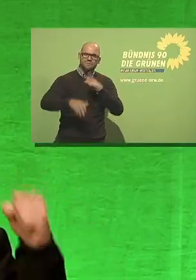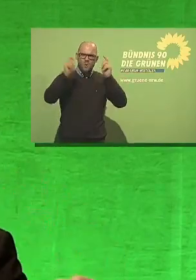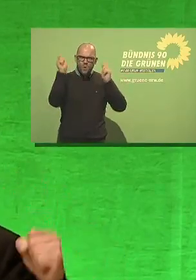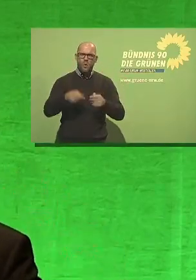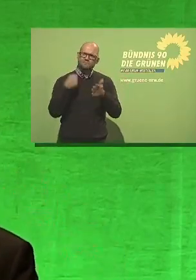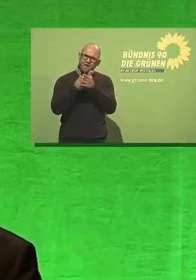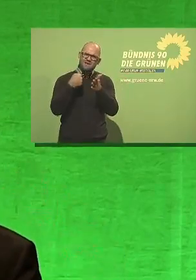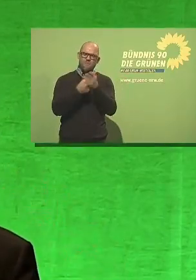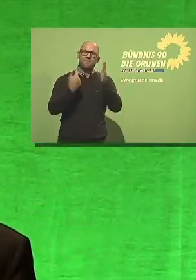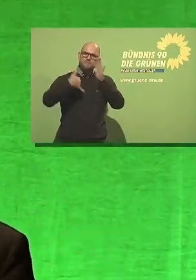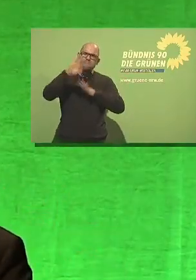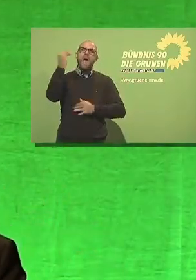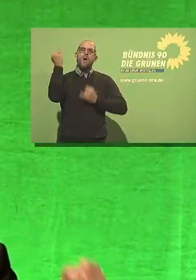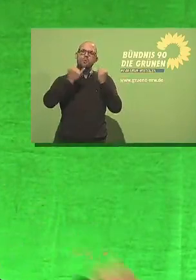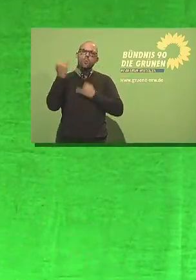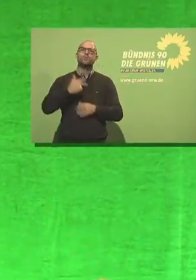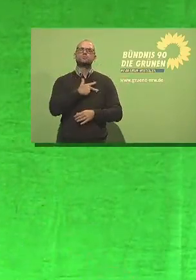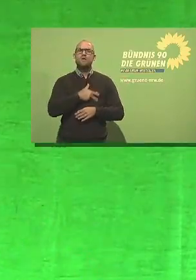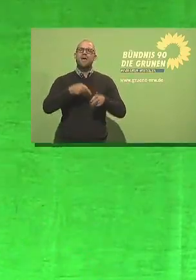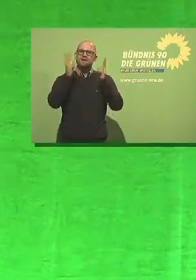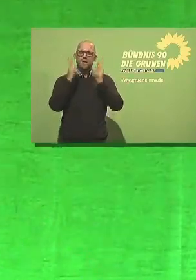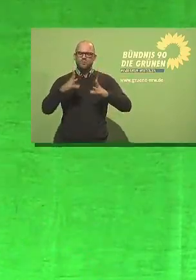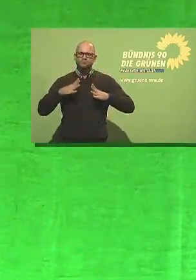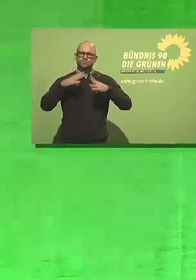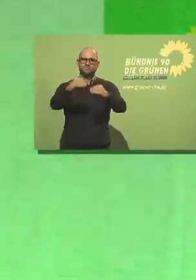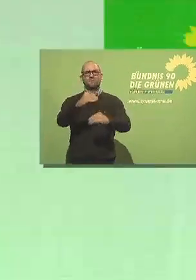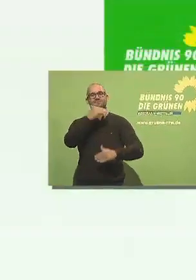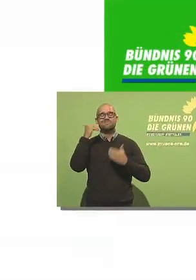mehr grüne soziale Gerechtigkeit mit euch zusammen. Danke.